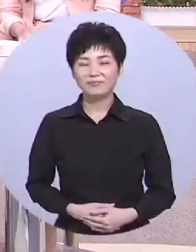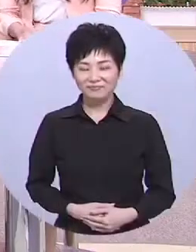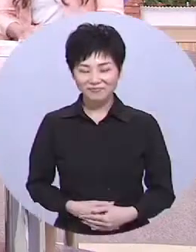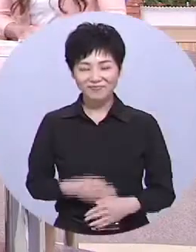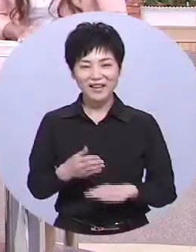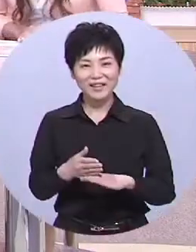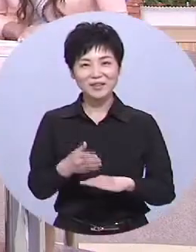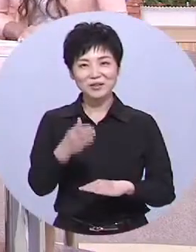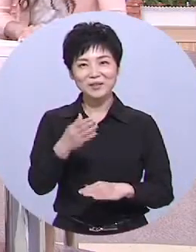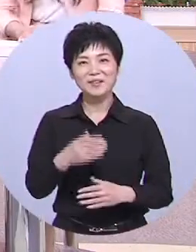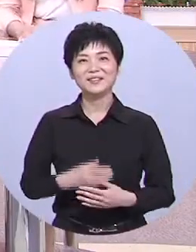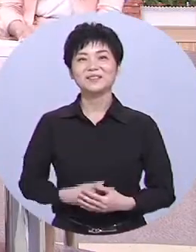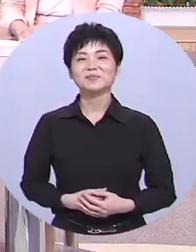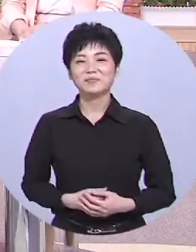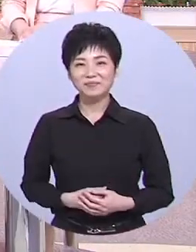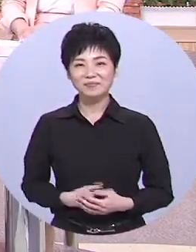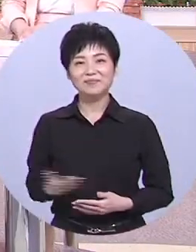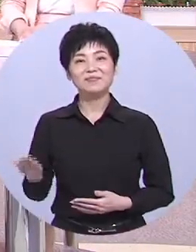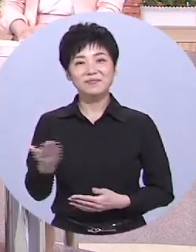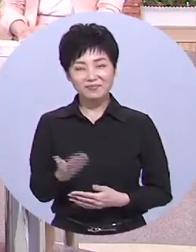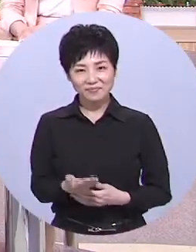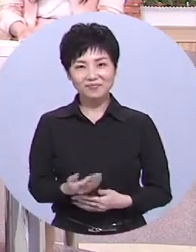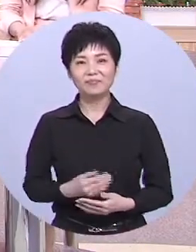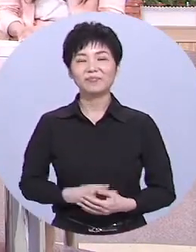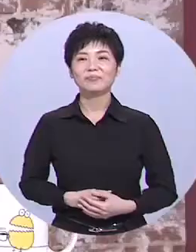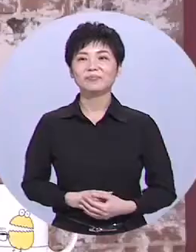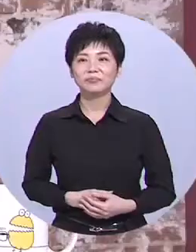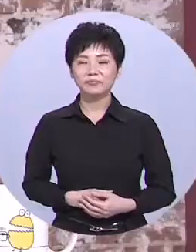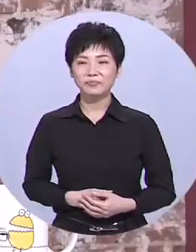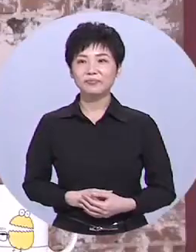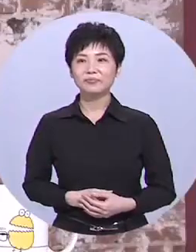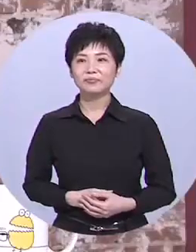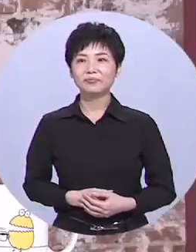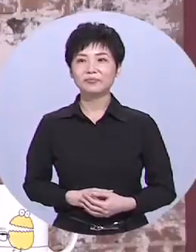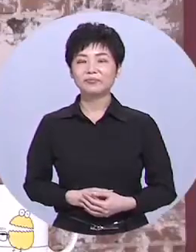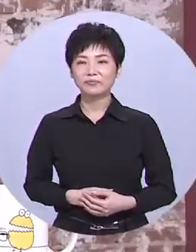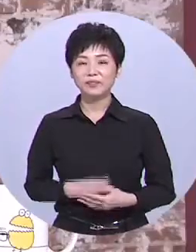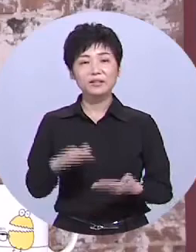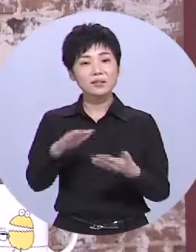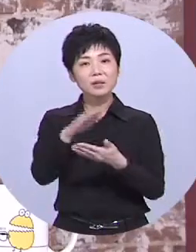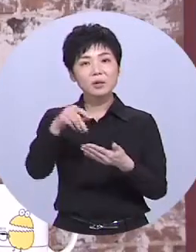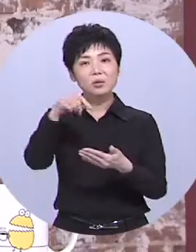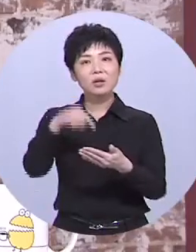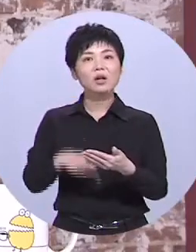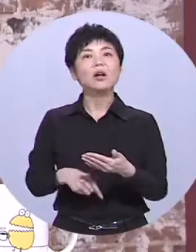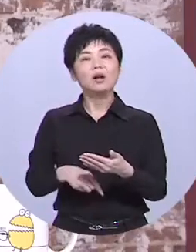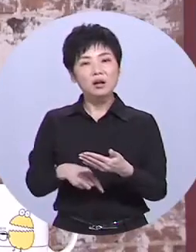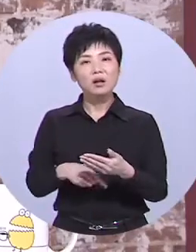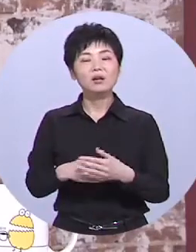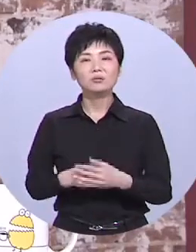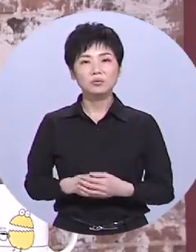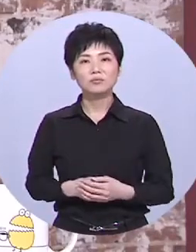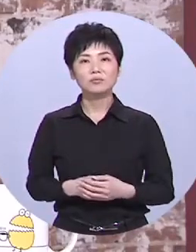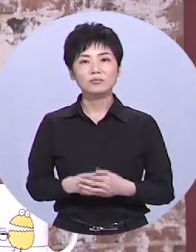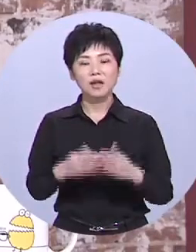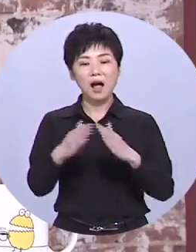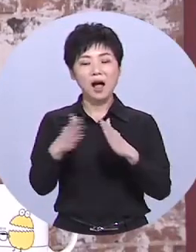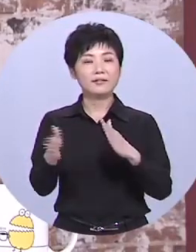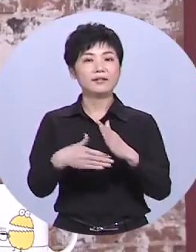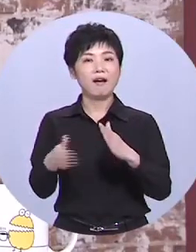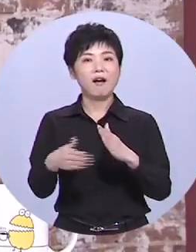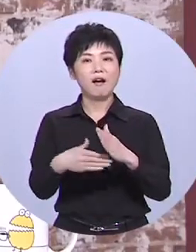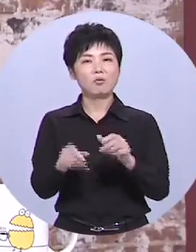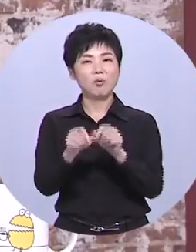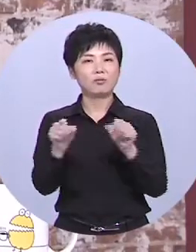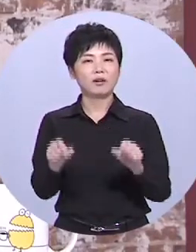あ、ありがとうございます。 ありがとうございます。 続いてのコーナーは貞平さん。 はい、埼玉県内で徐々に増え続けている空き家